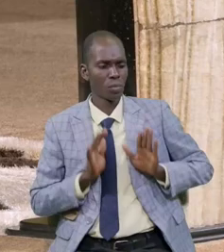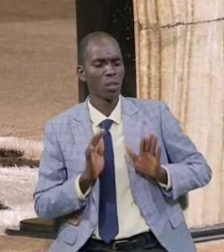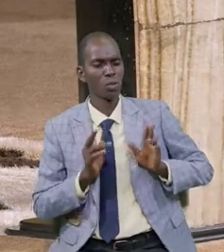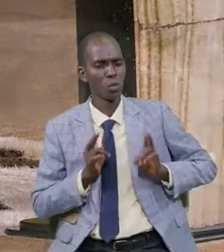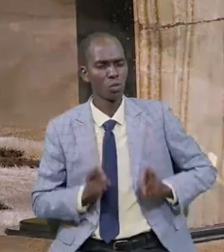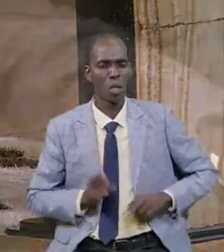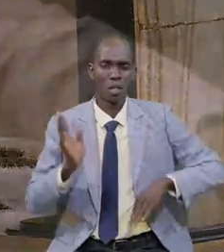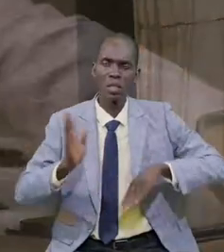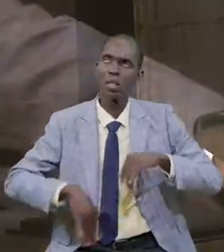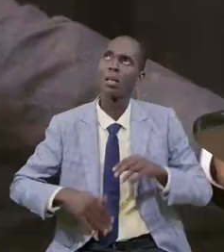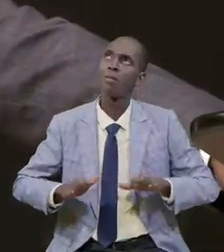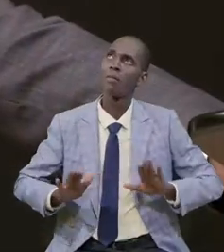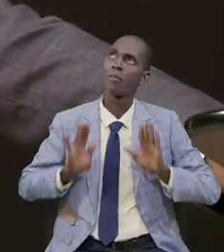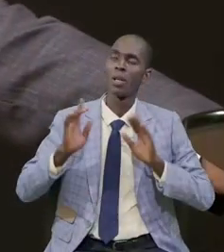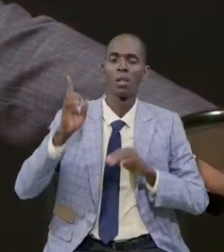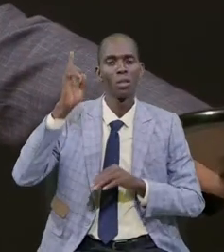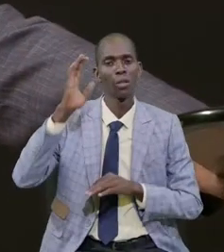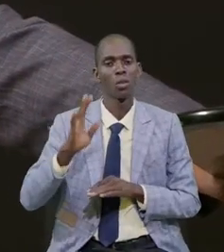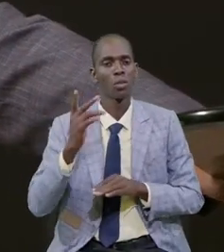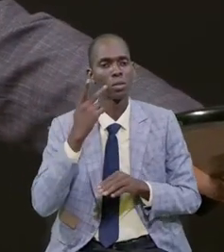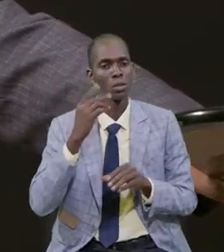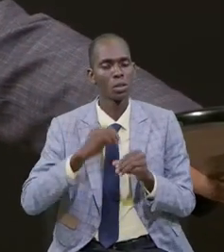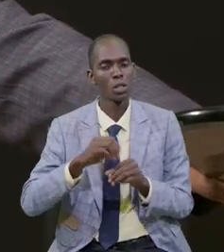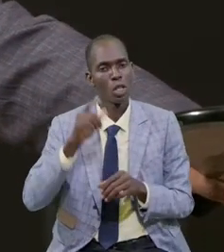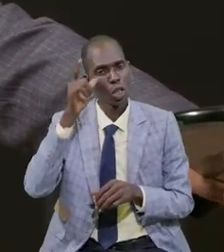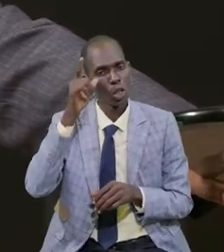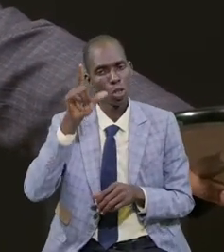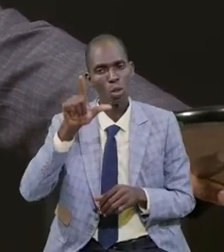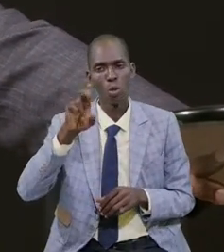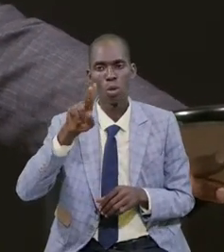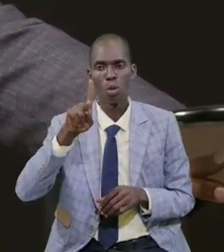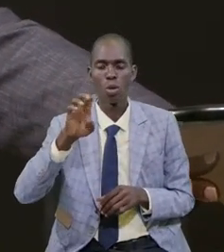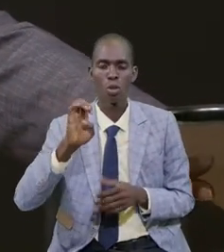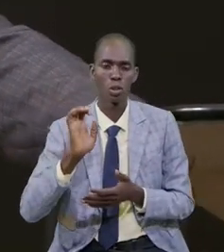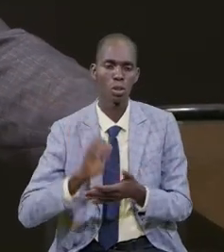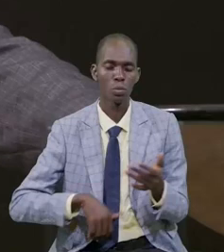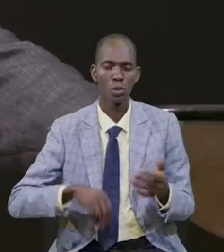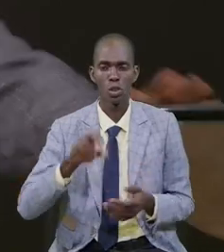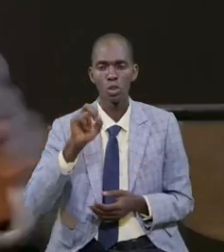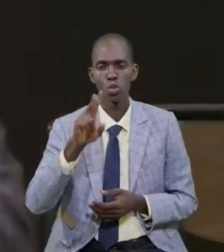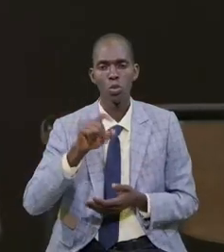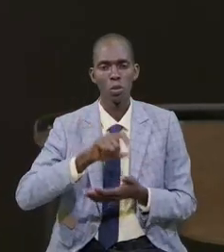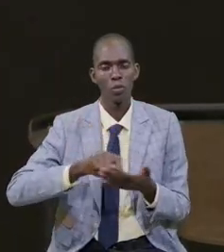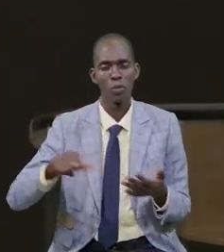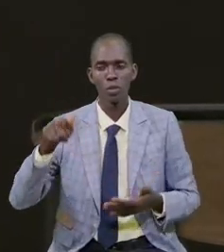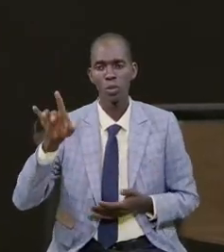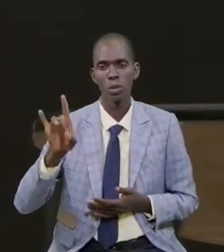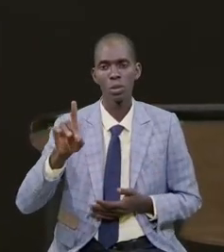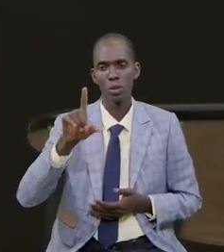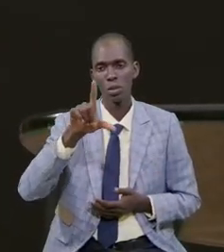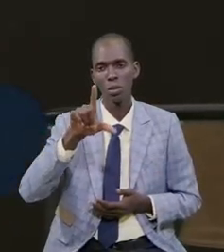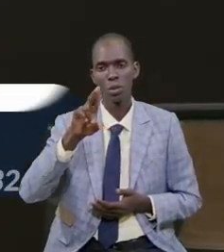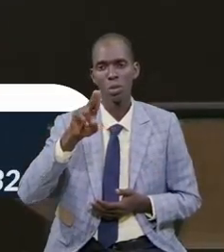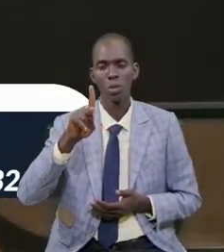Nous allons à Luc 12, verset